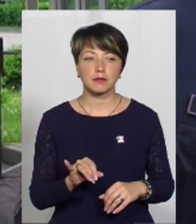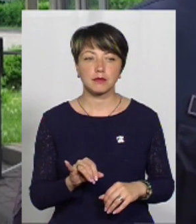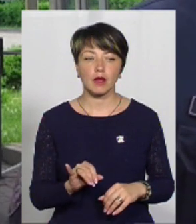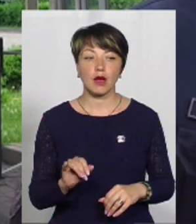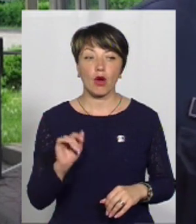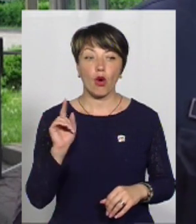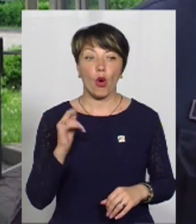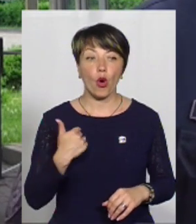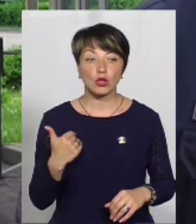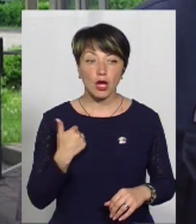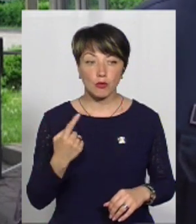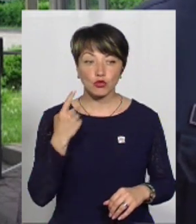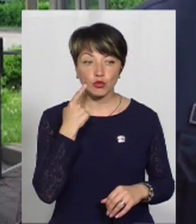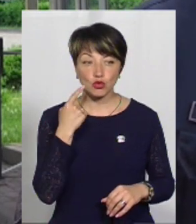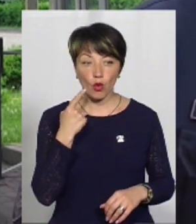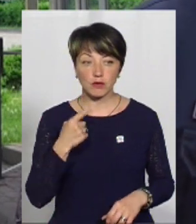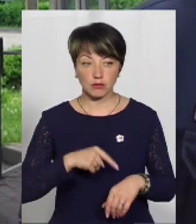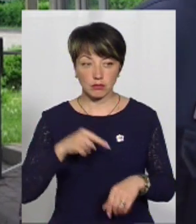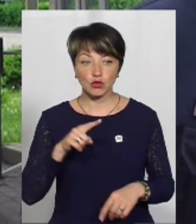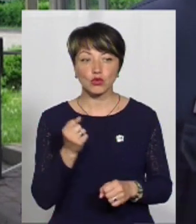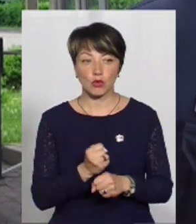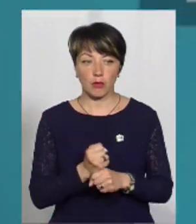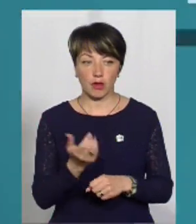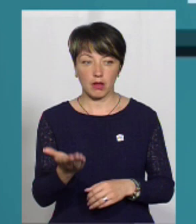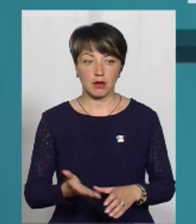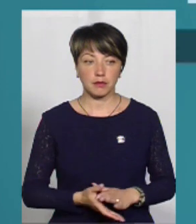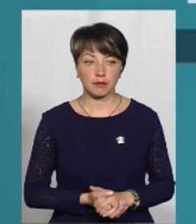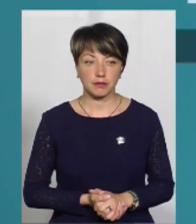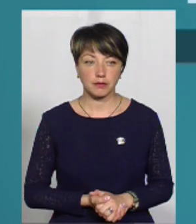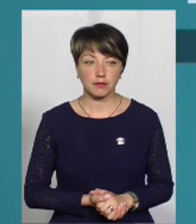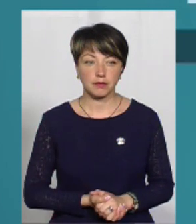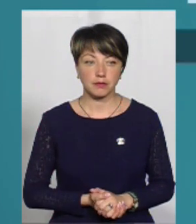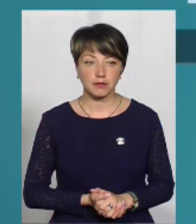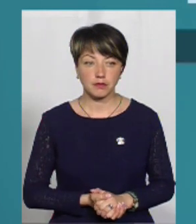хоча б совість, щоб в них проснулася, що вони зробили.